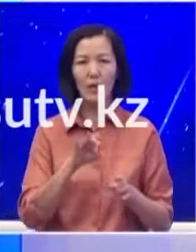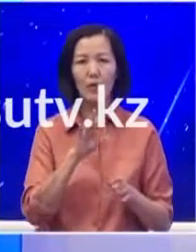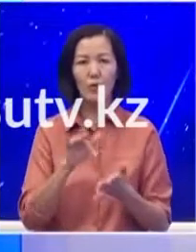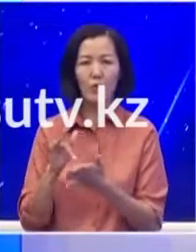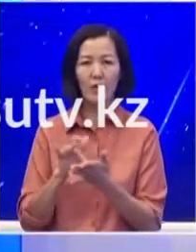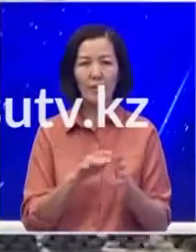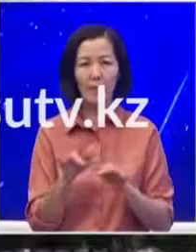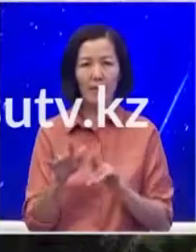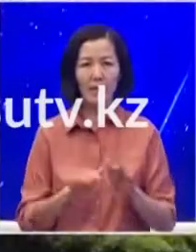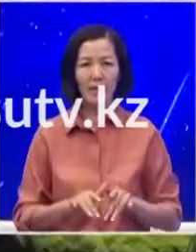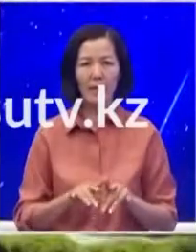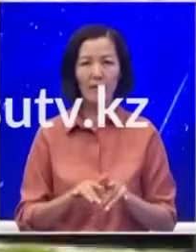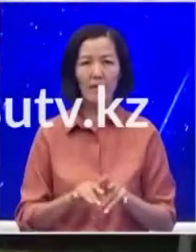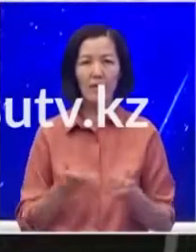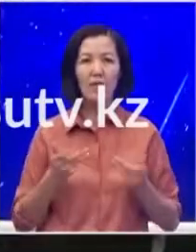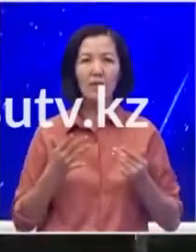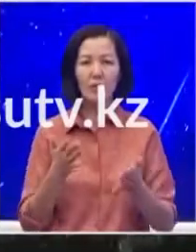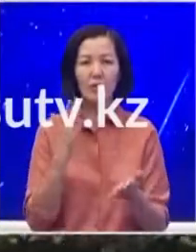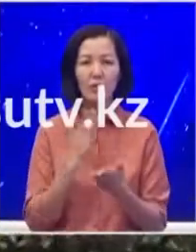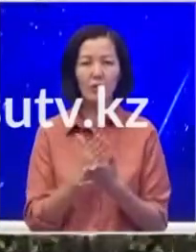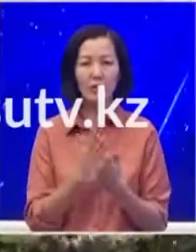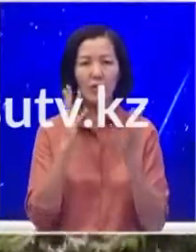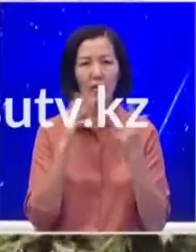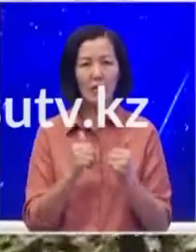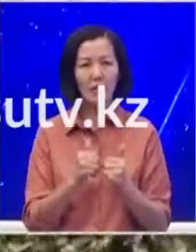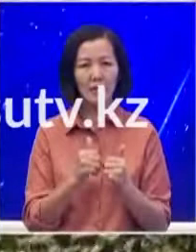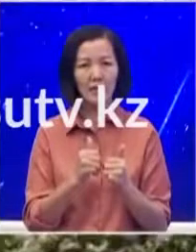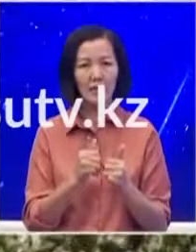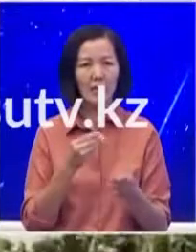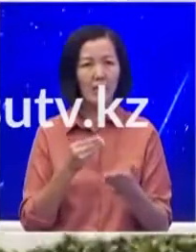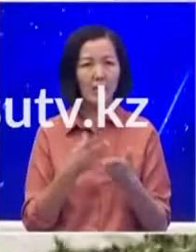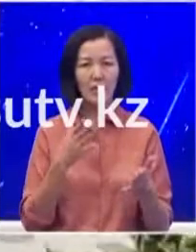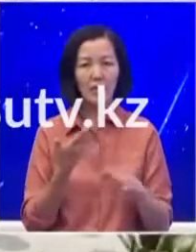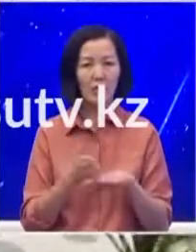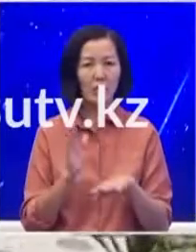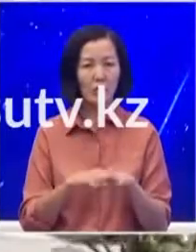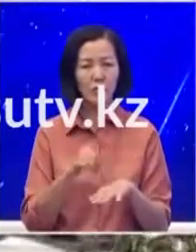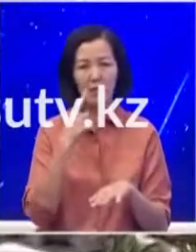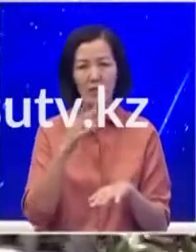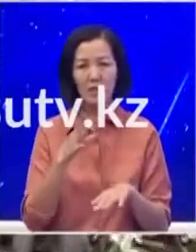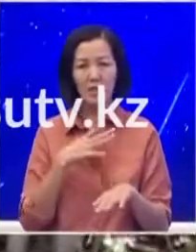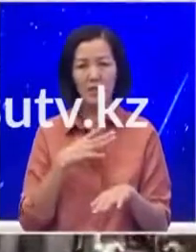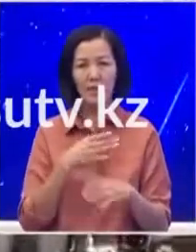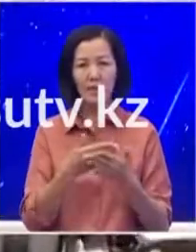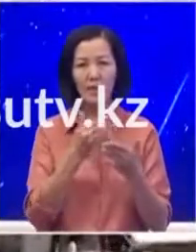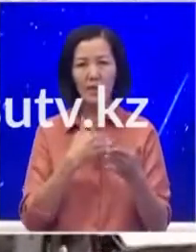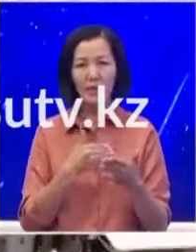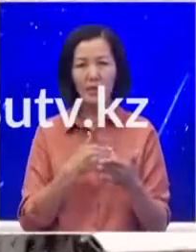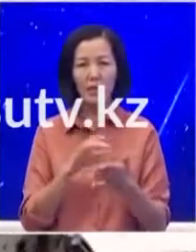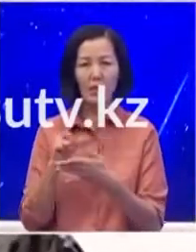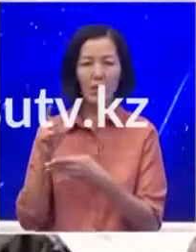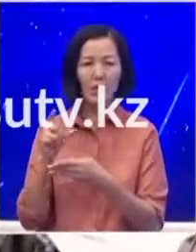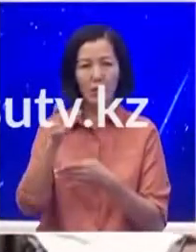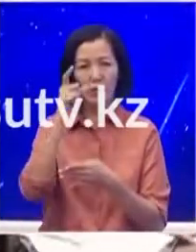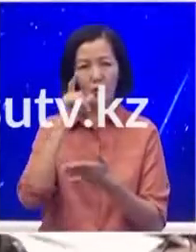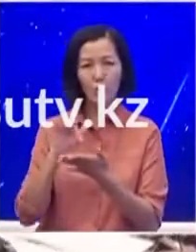Ламидзе. Есть запросы на это, но пока количественно и в долях оценить сложно, сказала она. Ранее специалисты в турфирмах сообщили,